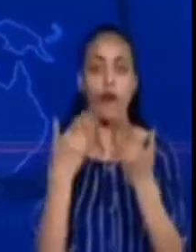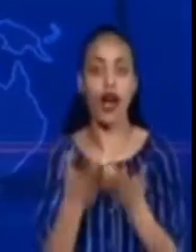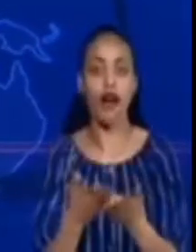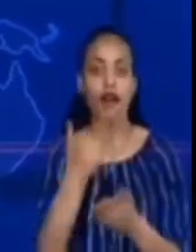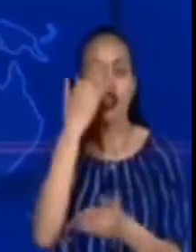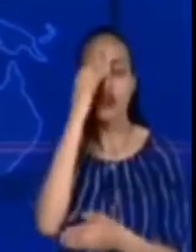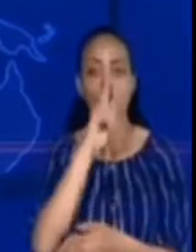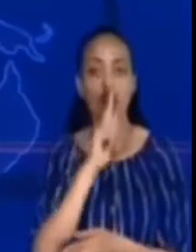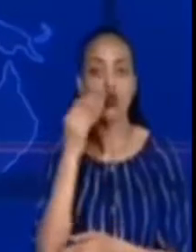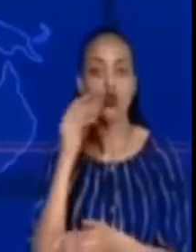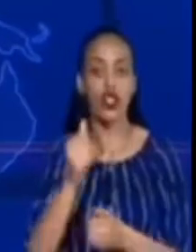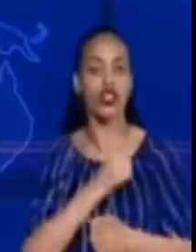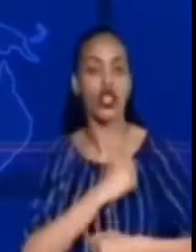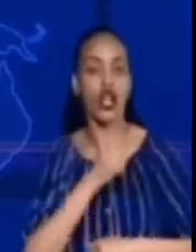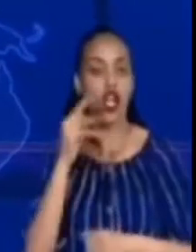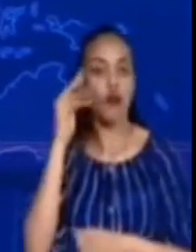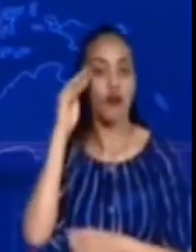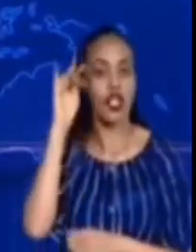እስኪ